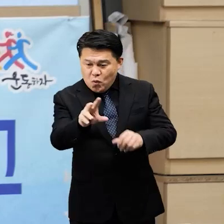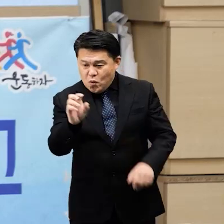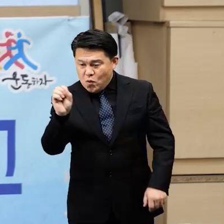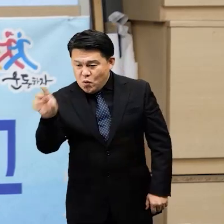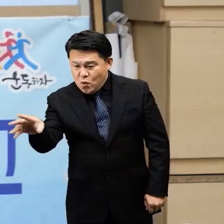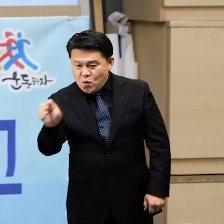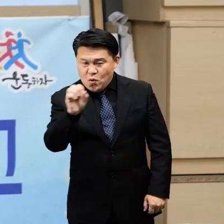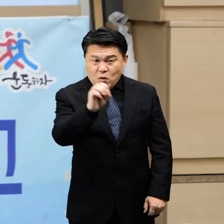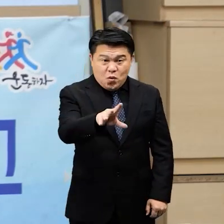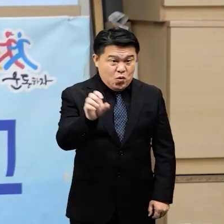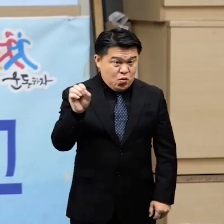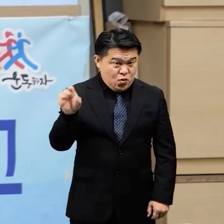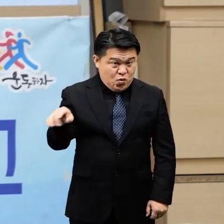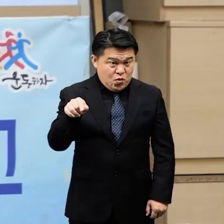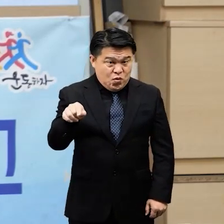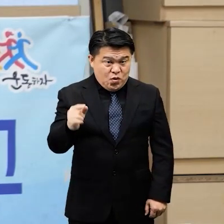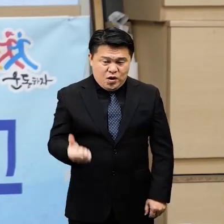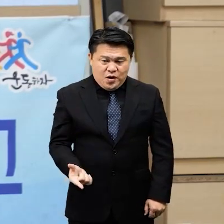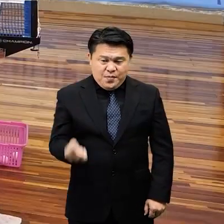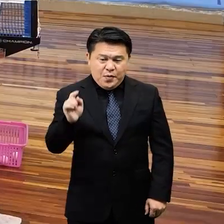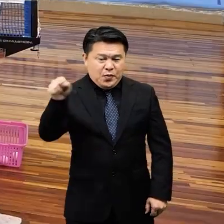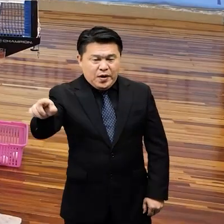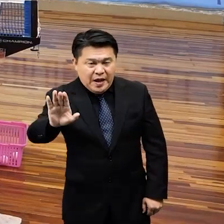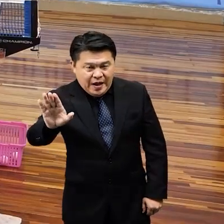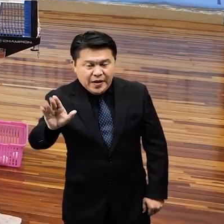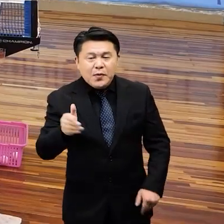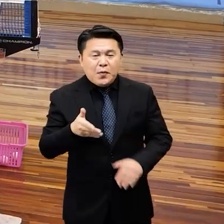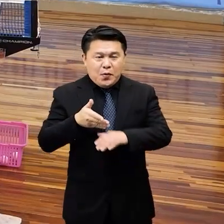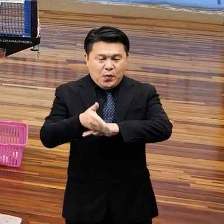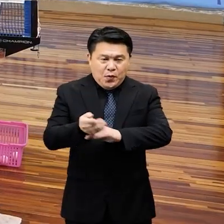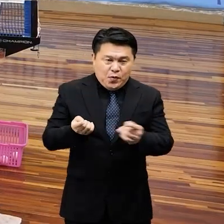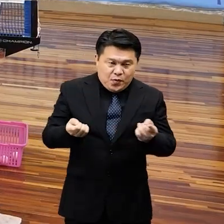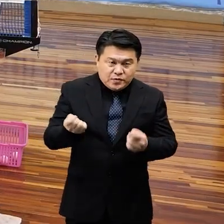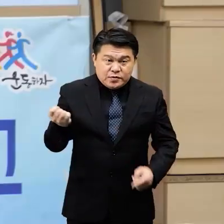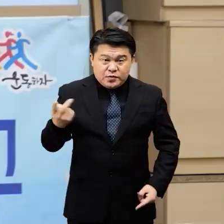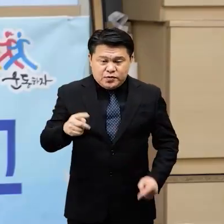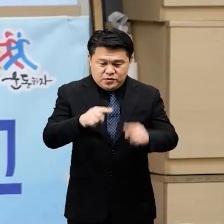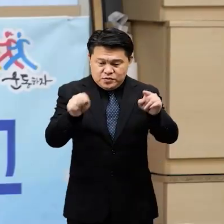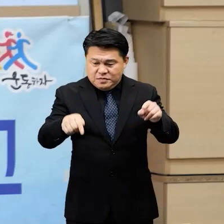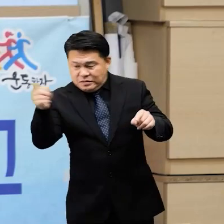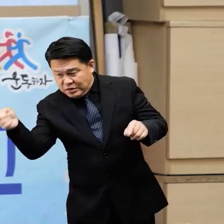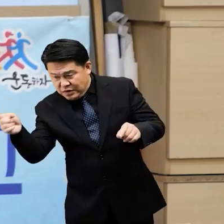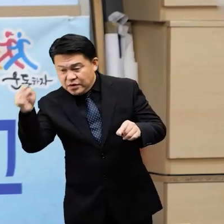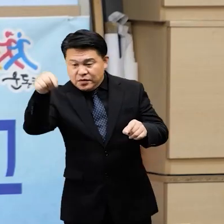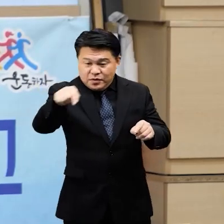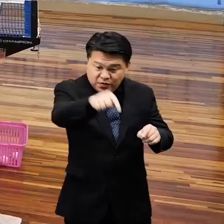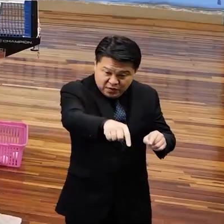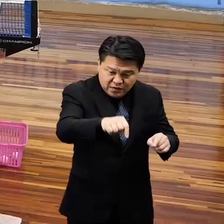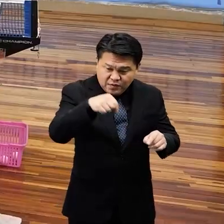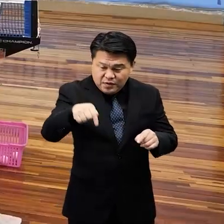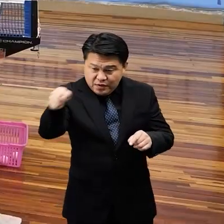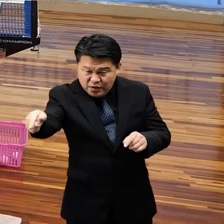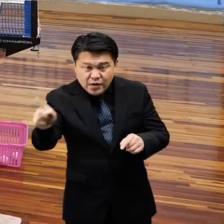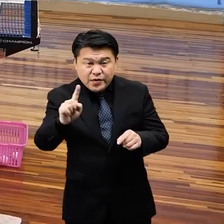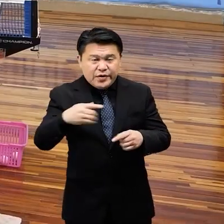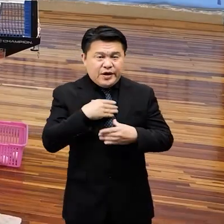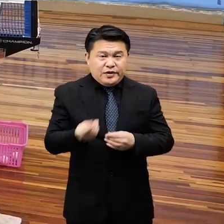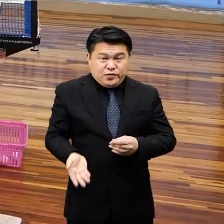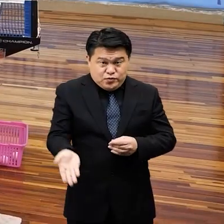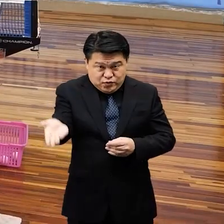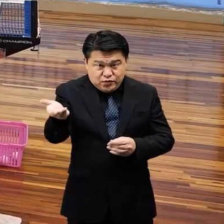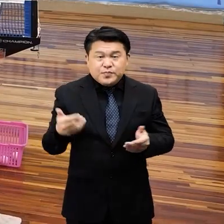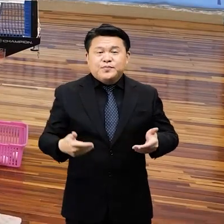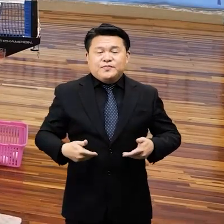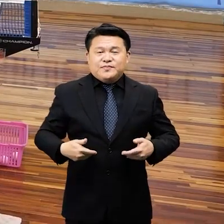던져줍니다. 탁구공은 빠르게 넘어가지 않도록 하며 탁구대에 튕겨서 넘어갈 수 있도록 안전하게